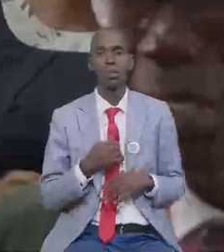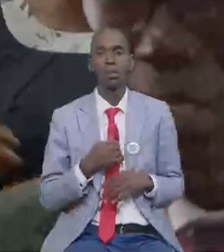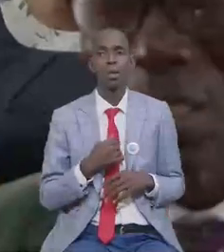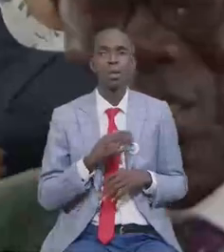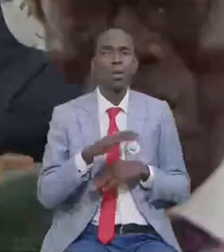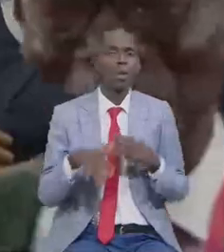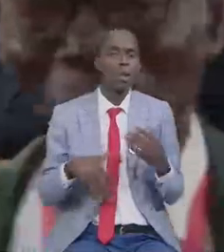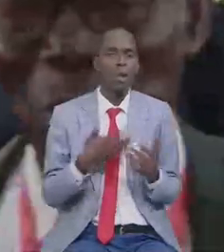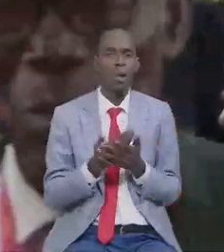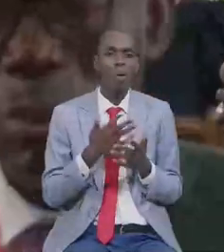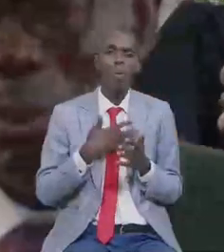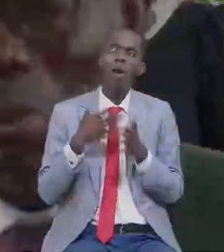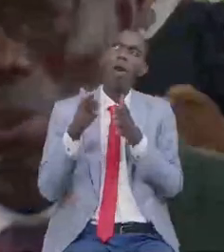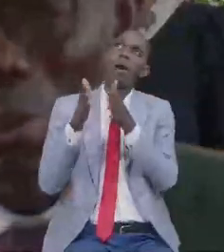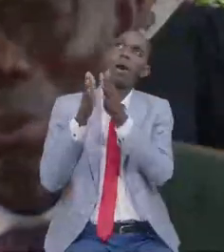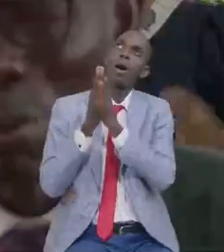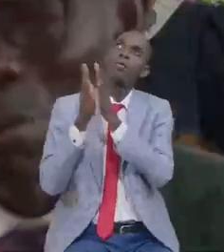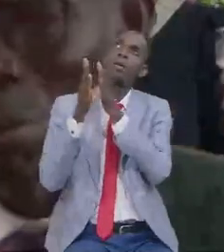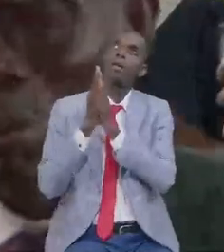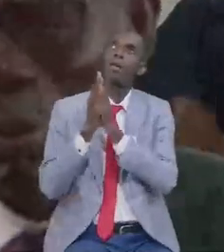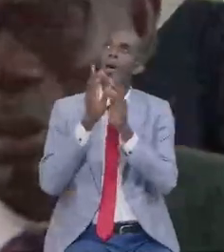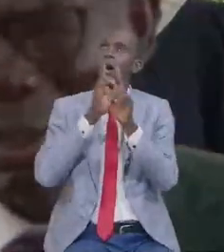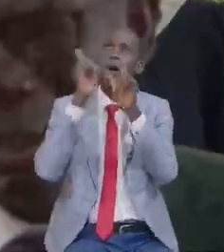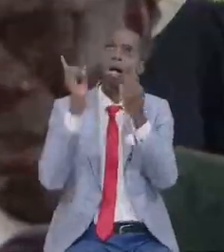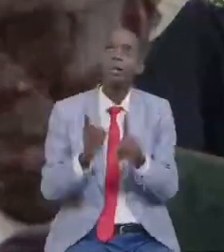Toutes mes pétitions sont exaucées.